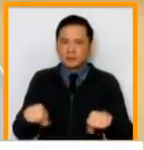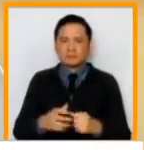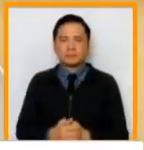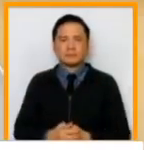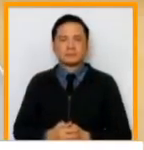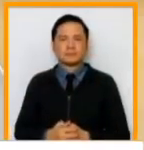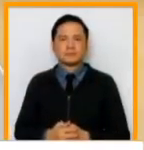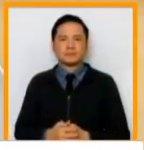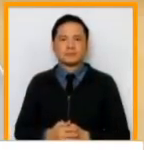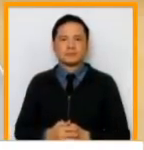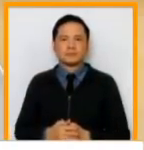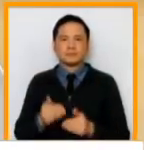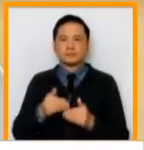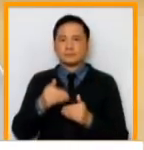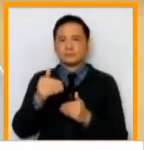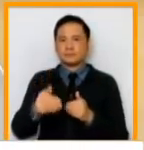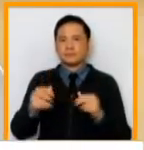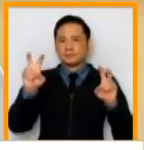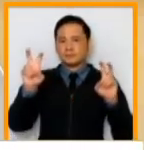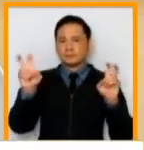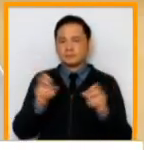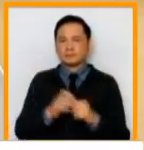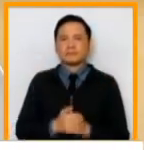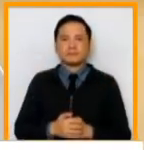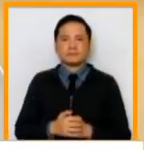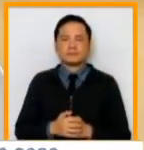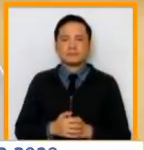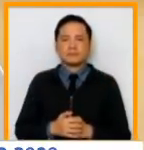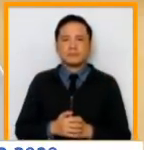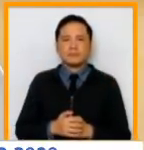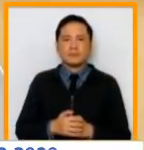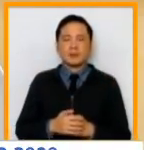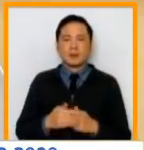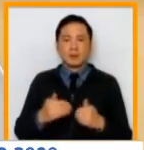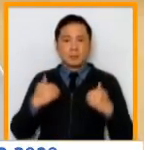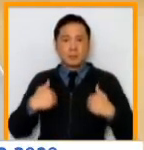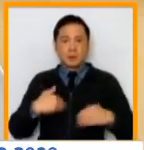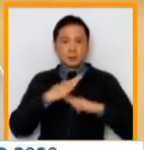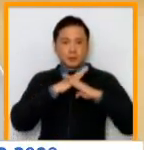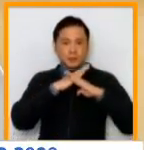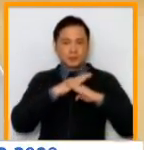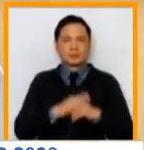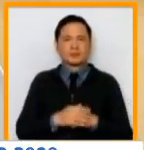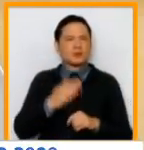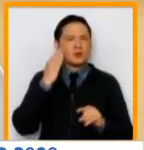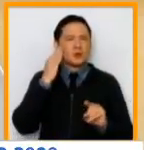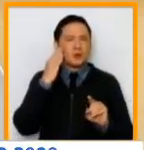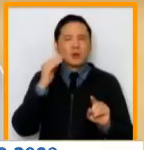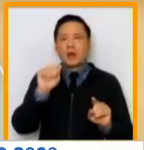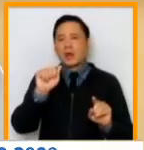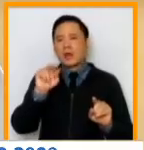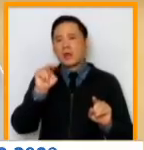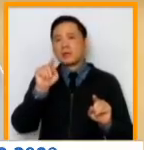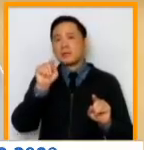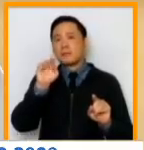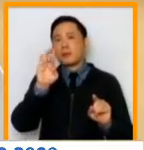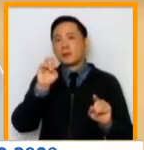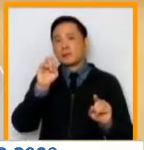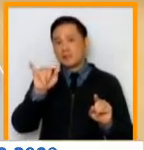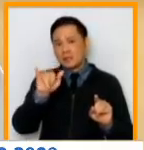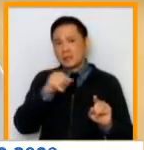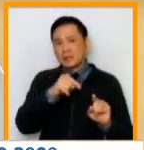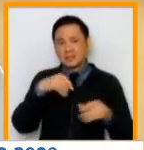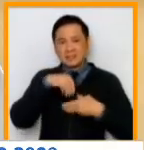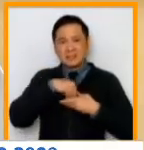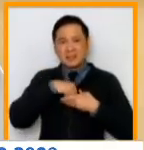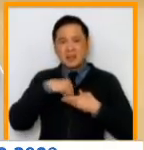Sabi ng ilang eksperto, bumababa ang level ng antibodies o protection kontra COVID-19 ilang buwan matapos mabakunahan. Dahil dito,